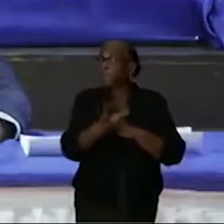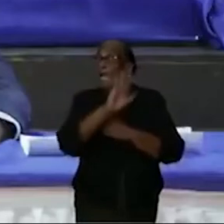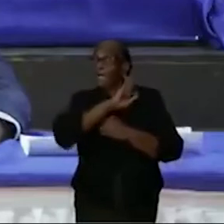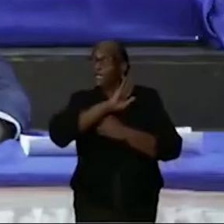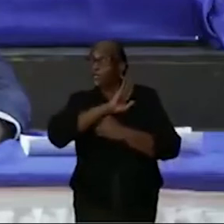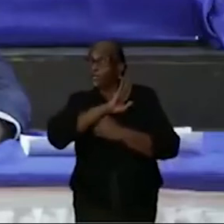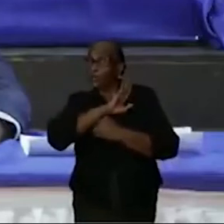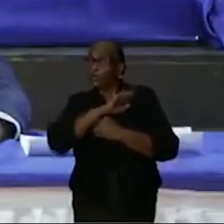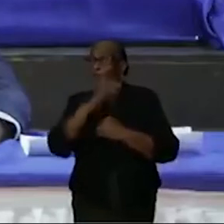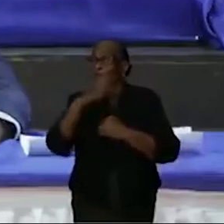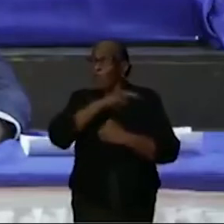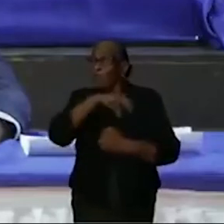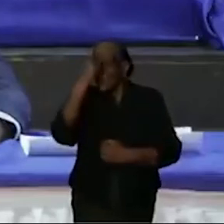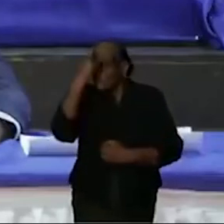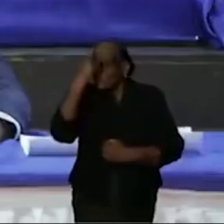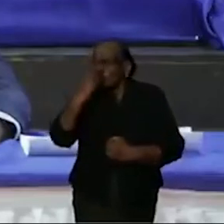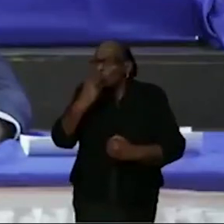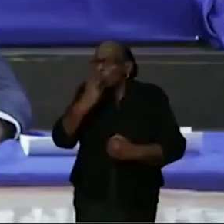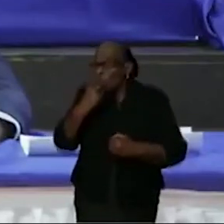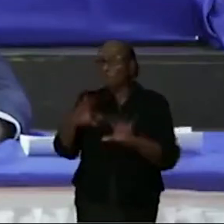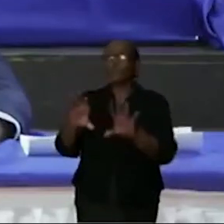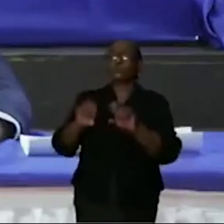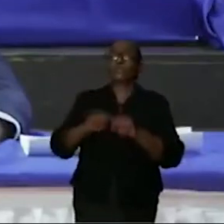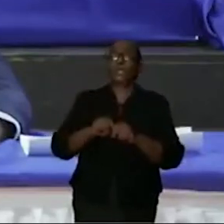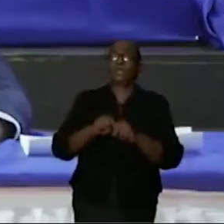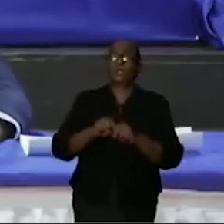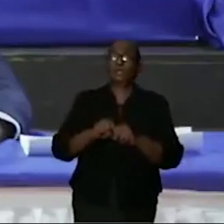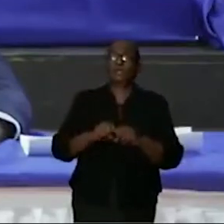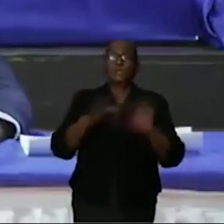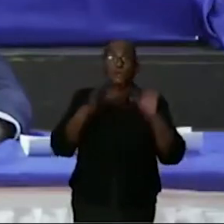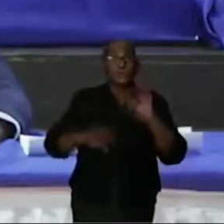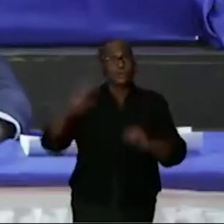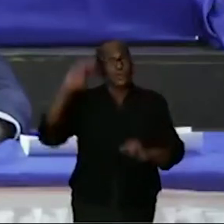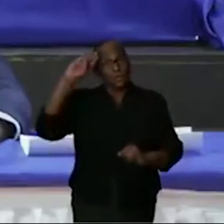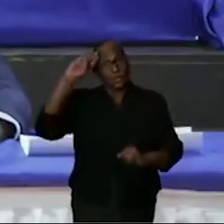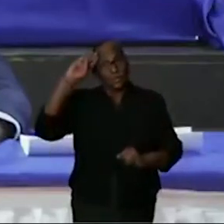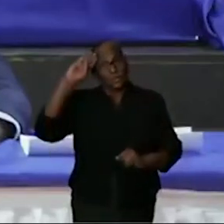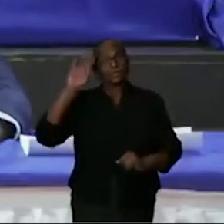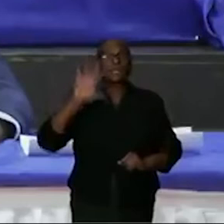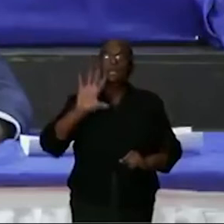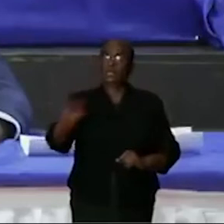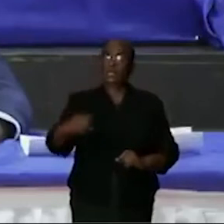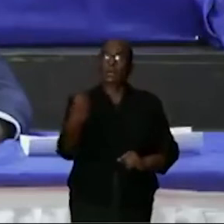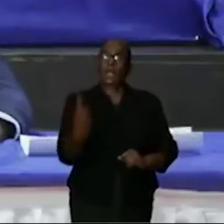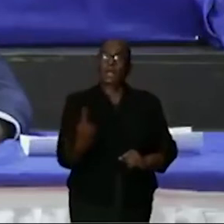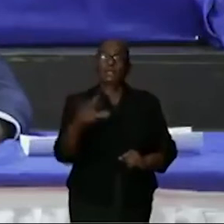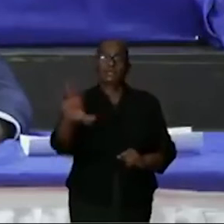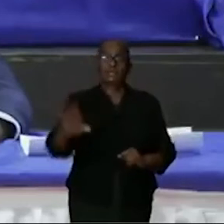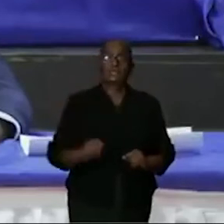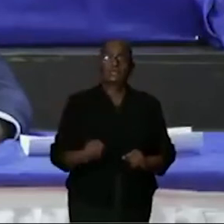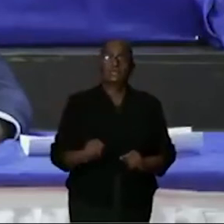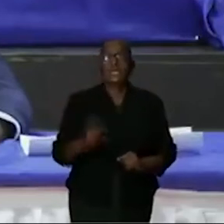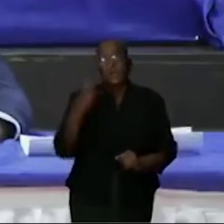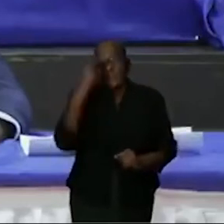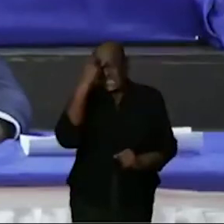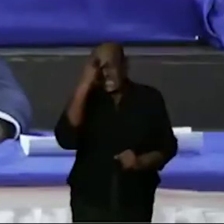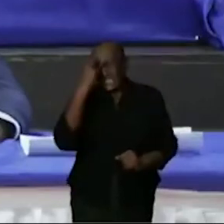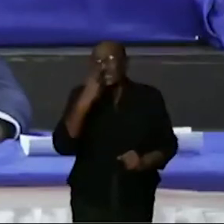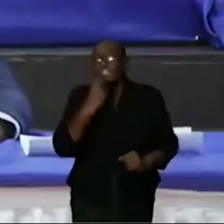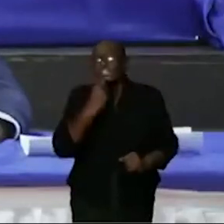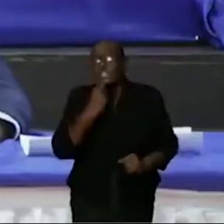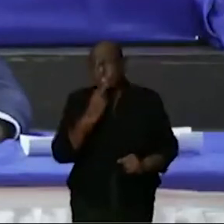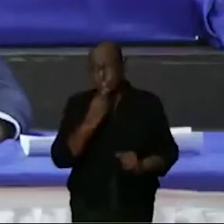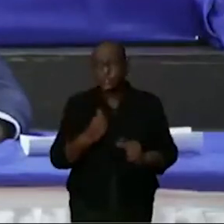nu serieus moeten gaan kijken. En daar zal justitie en politie zeker het voortouw moeten nemen. Om wel echt serieus nu de boetes